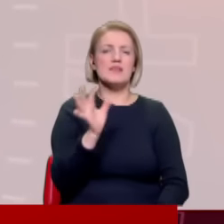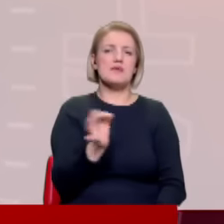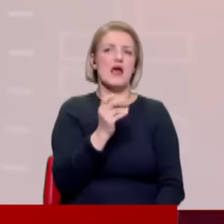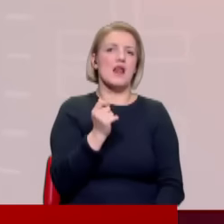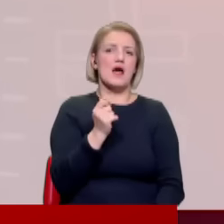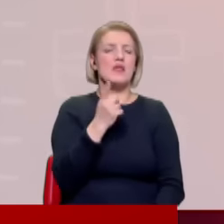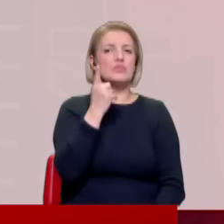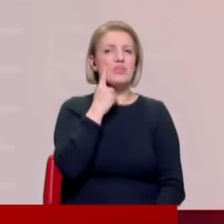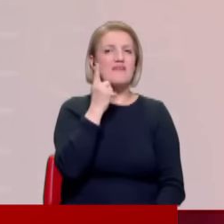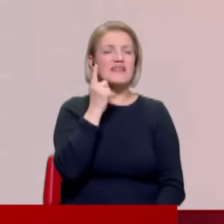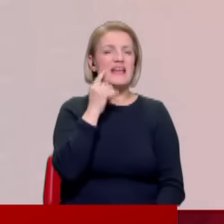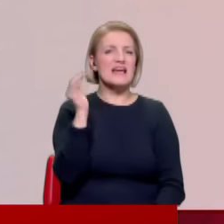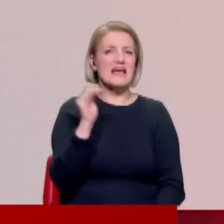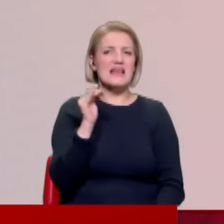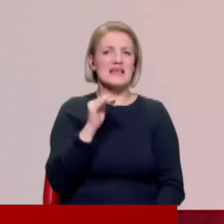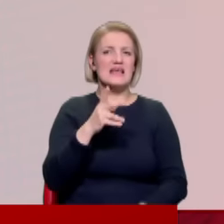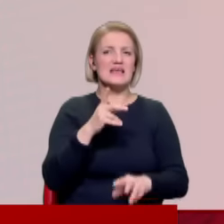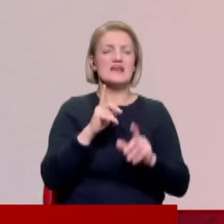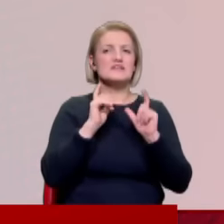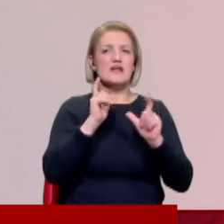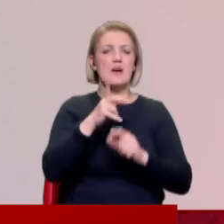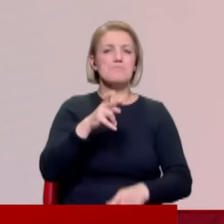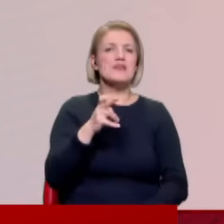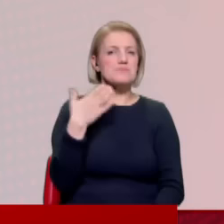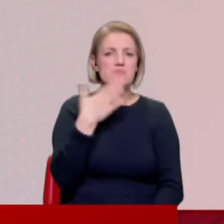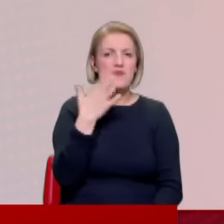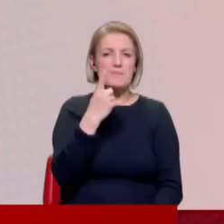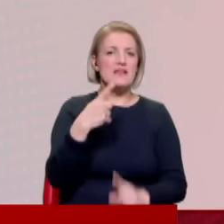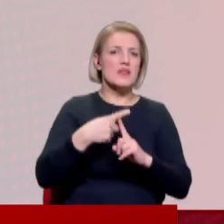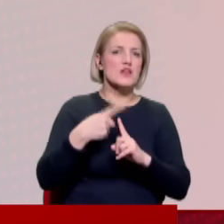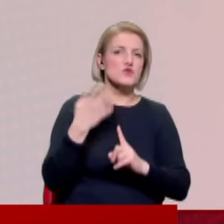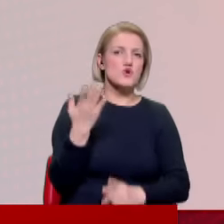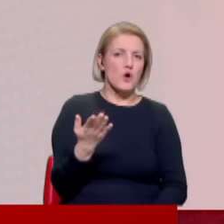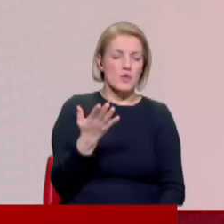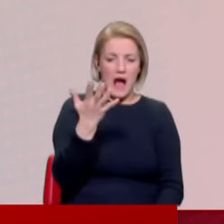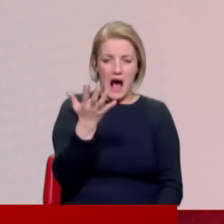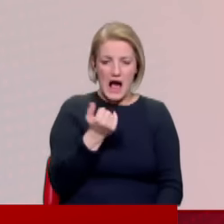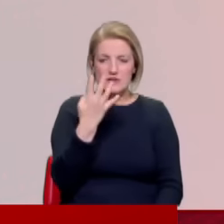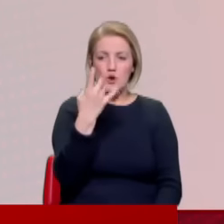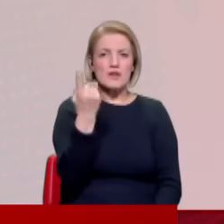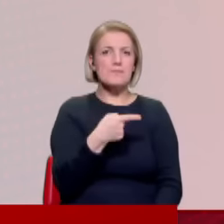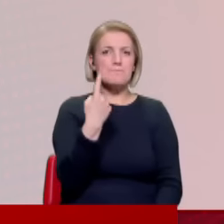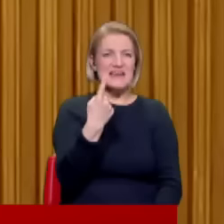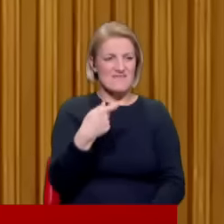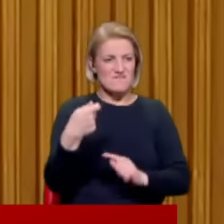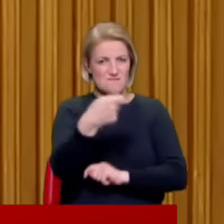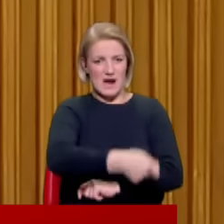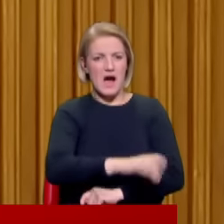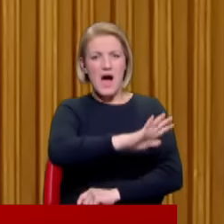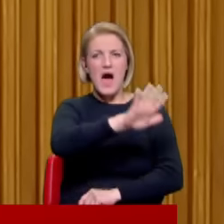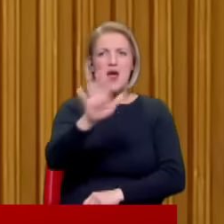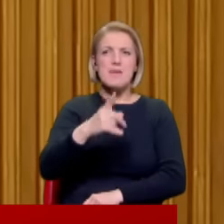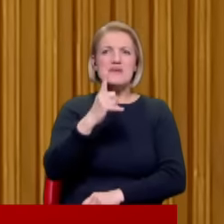lira. Devlete gelecek TGK prim avantajı zaten 1 trilyon lira. Yani aldığının dörtte birini verse